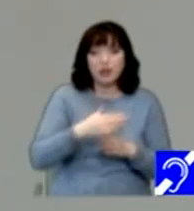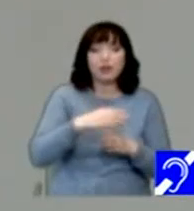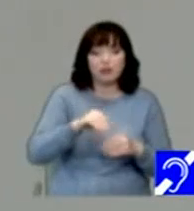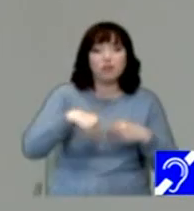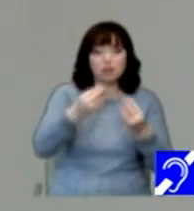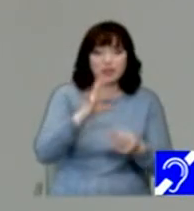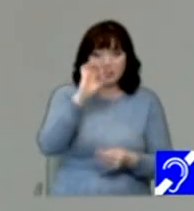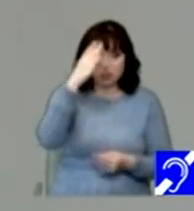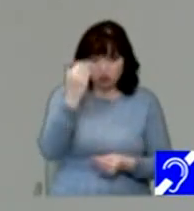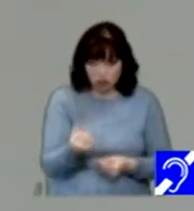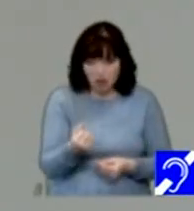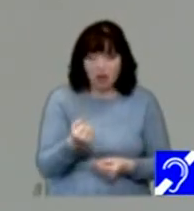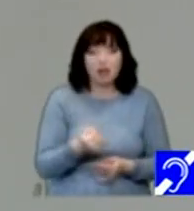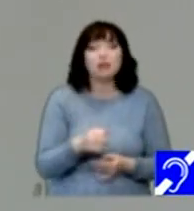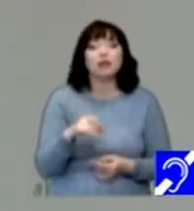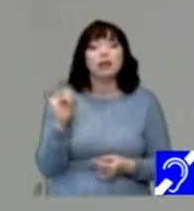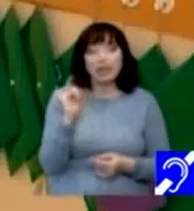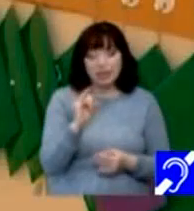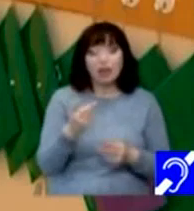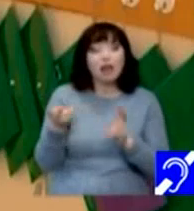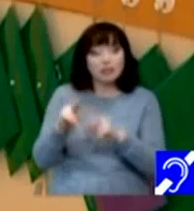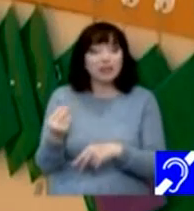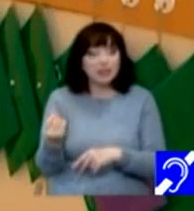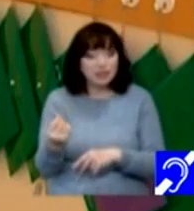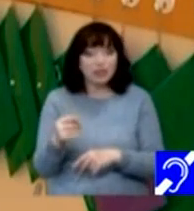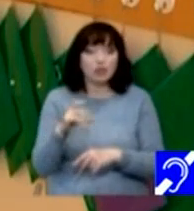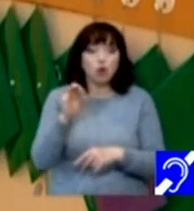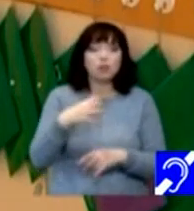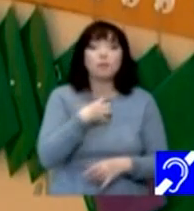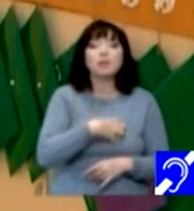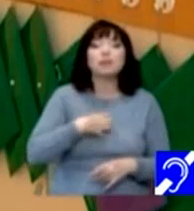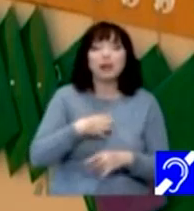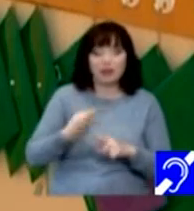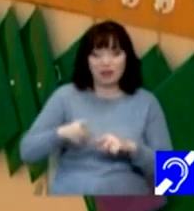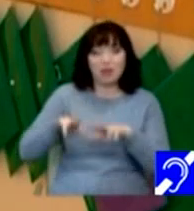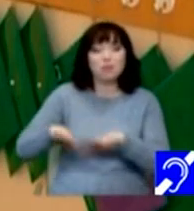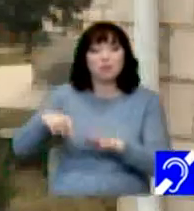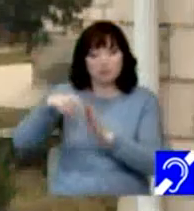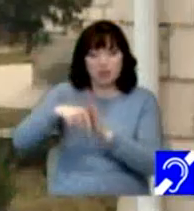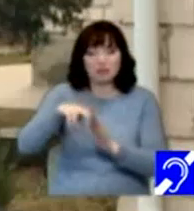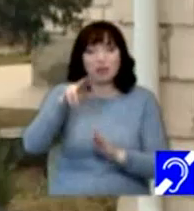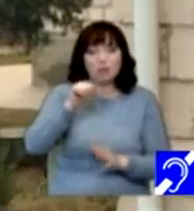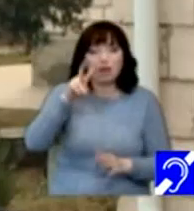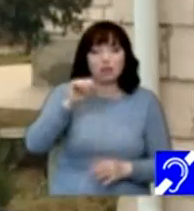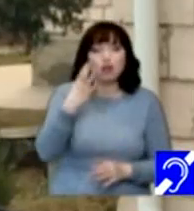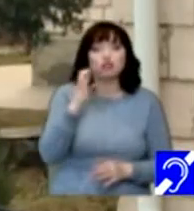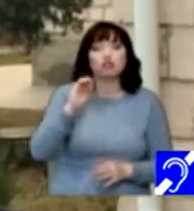Agenția Statelor Unite pentru Dezvoltare, iar restul banilor de către primăria localității Pănășești. And